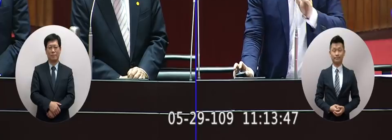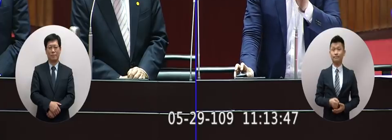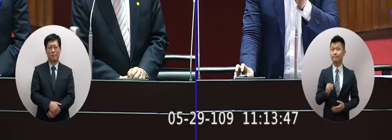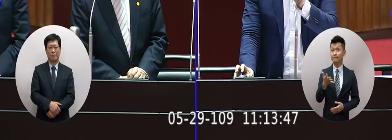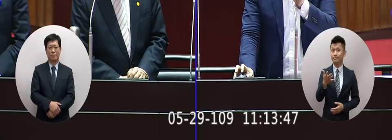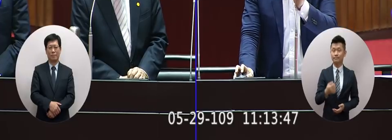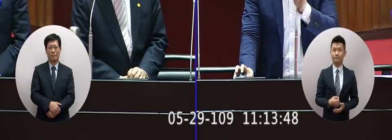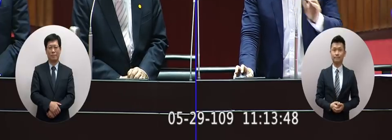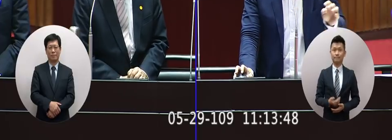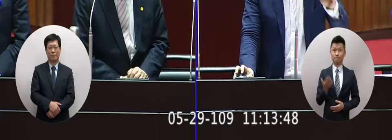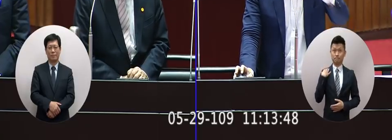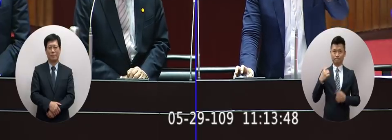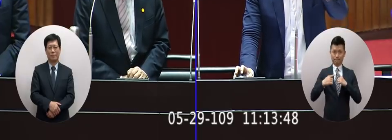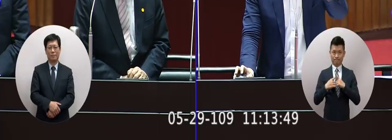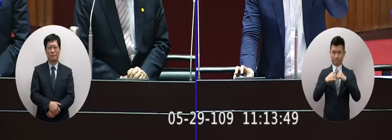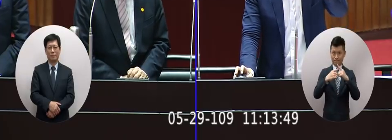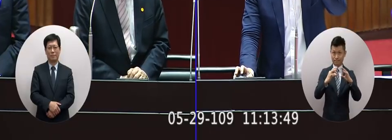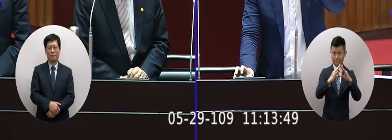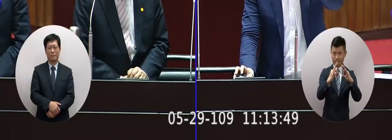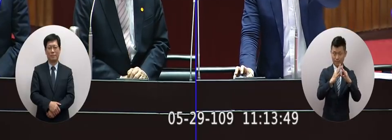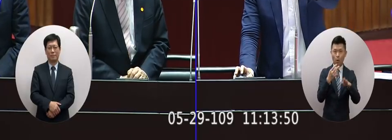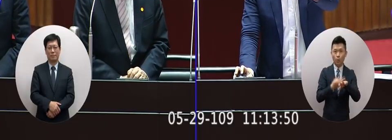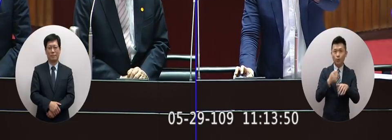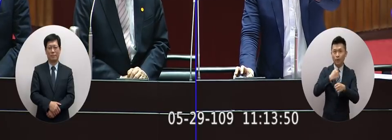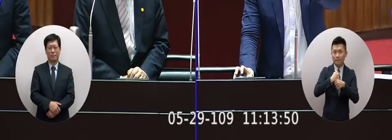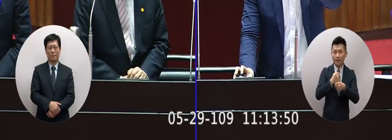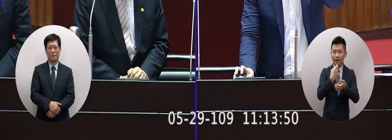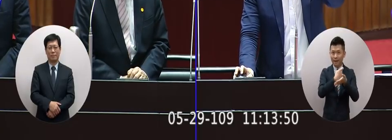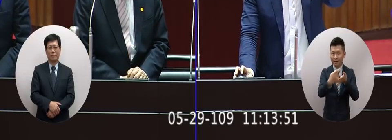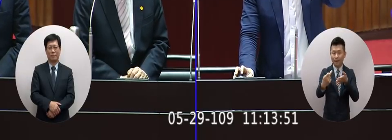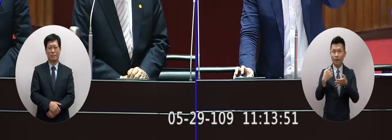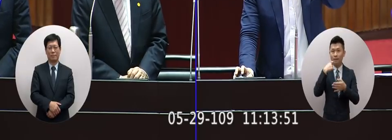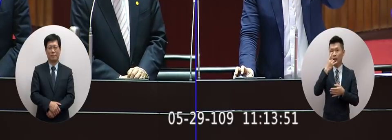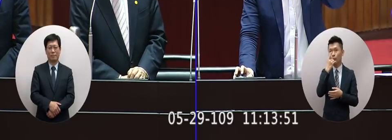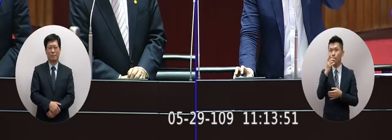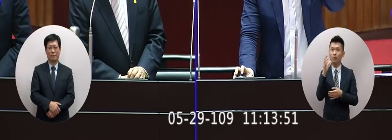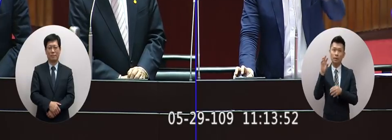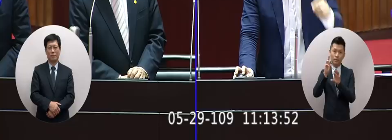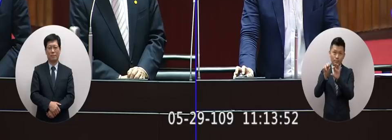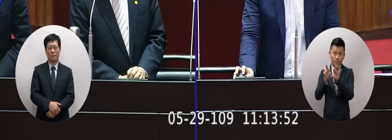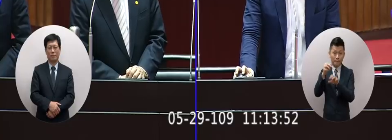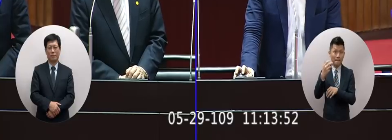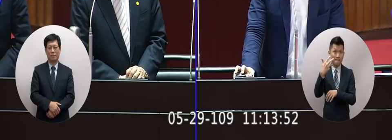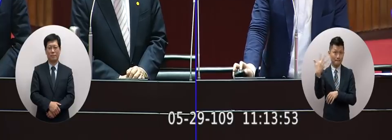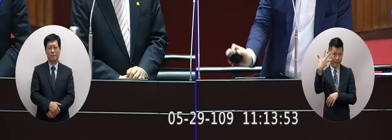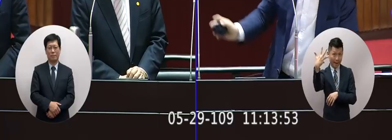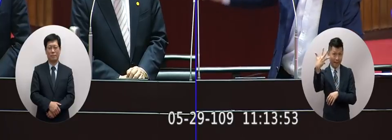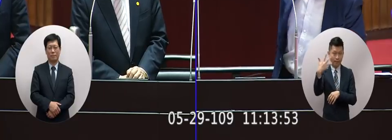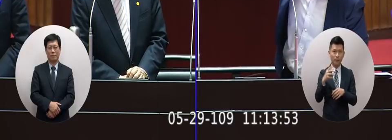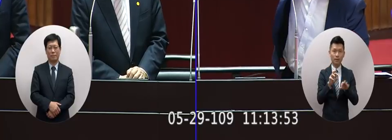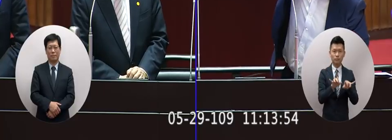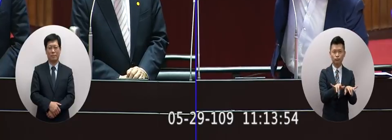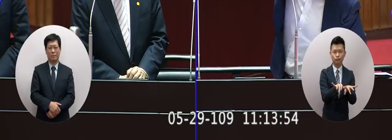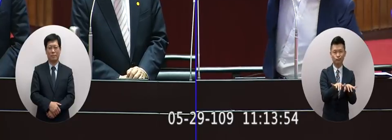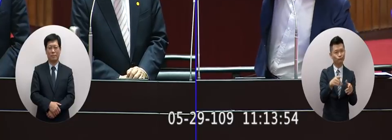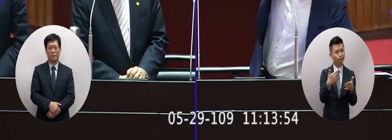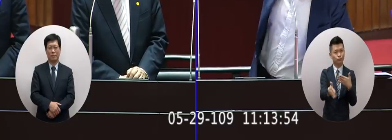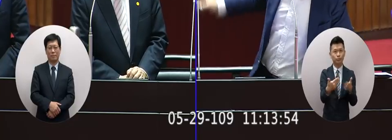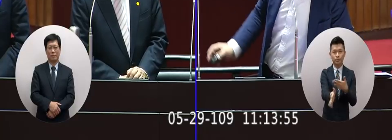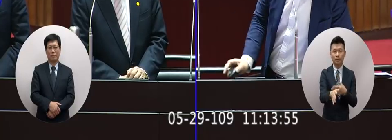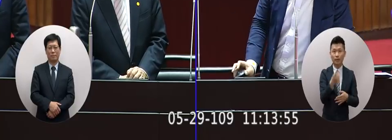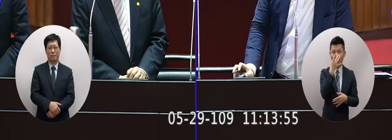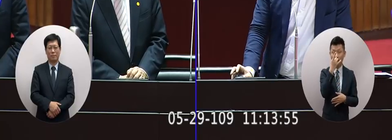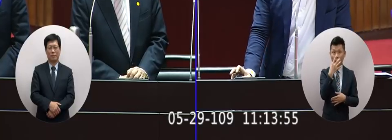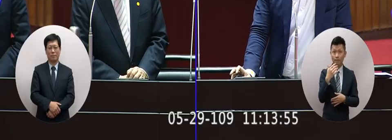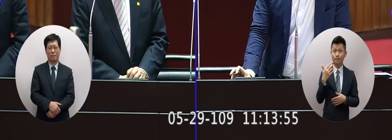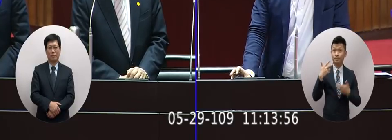因为咱迄阵去到银行的时阵吼，罗马尼伊的背，咱台语背音嘛，啊，所以有一挂注文无多注起哩。啊，其实咱看原住民哦，